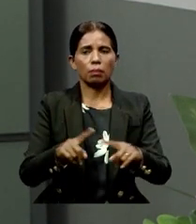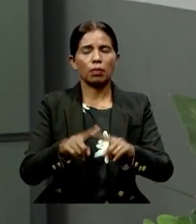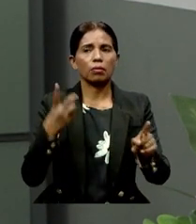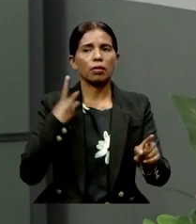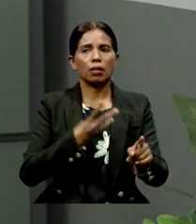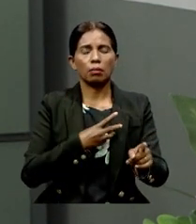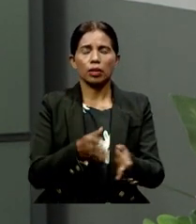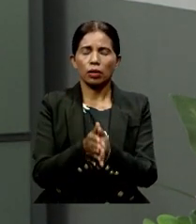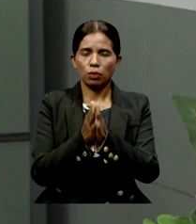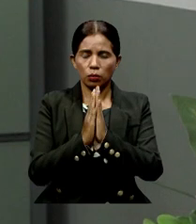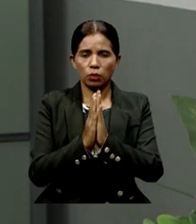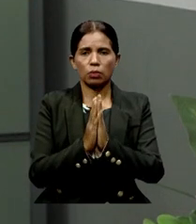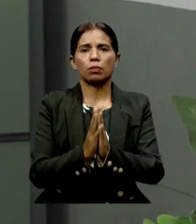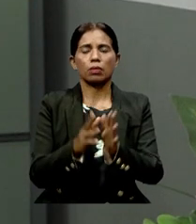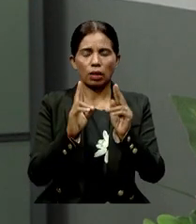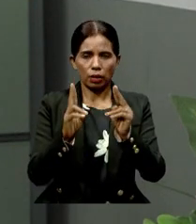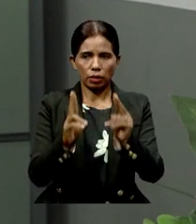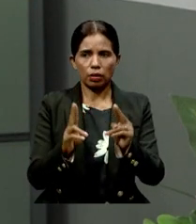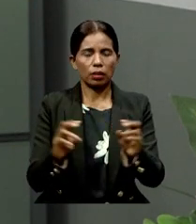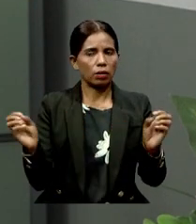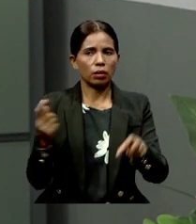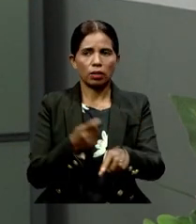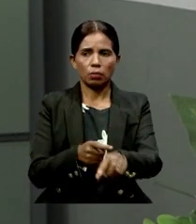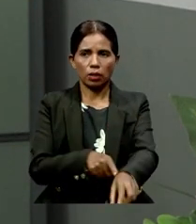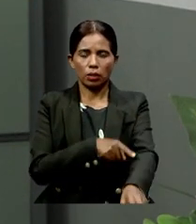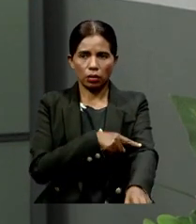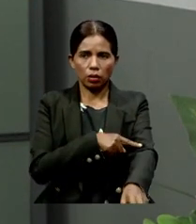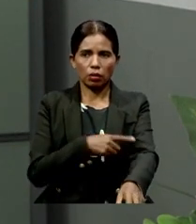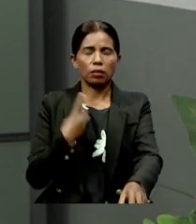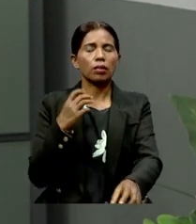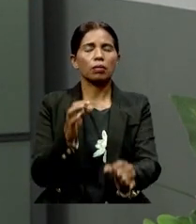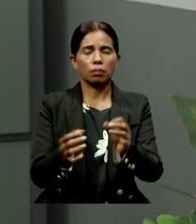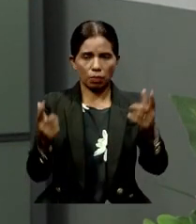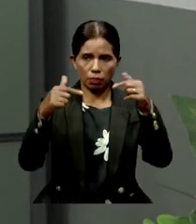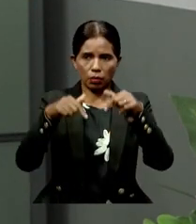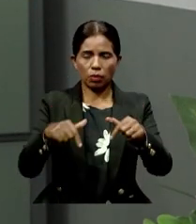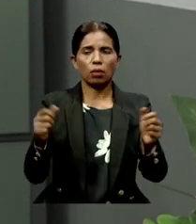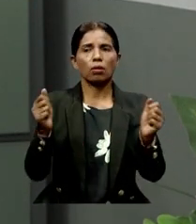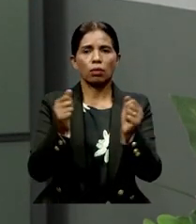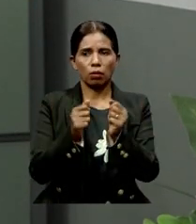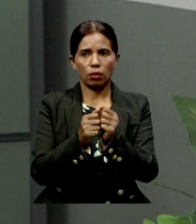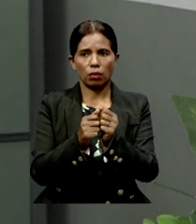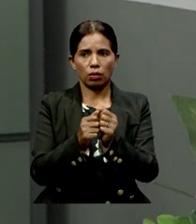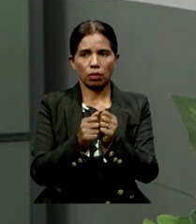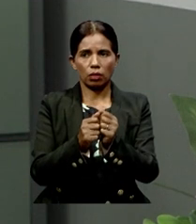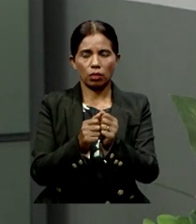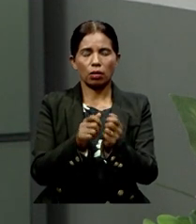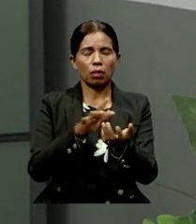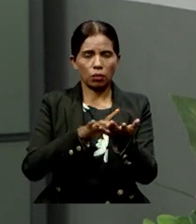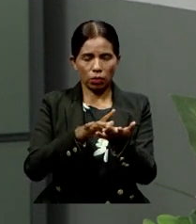halo pedidur urgente. La os tempo naruk, mai be daru ma kono mai mes ho kuanti dadi ni